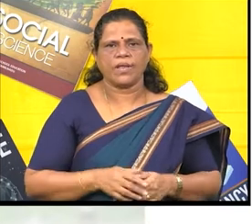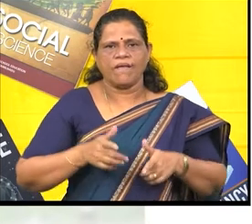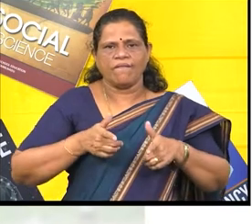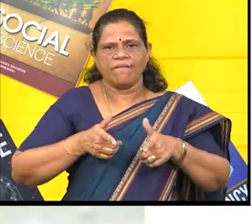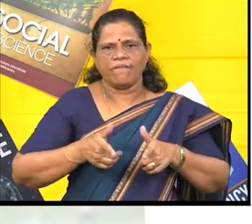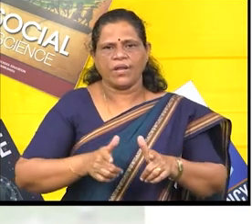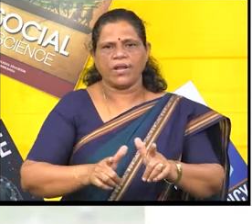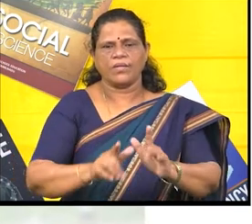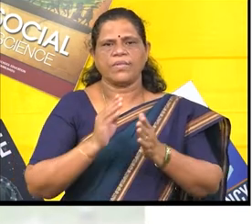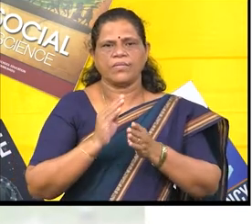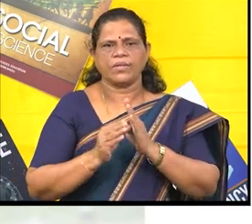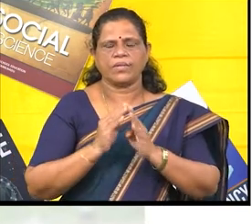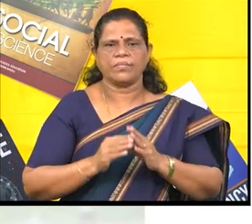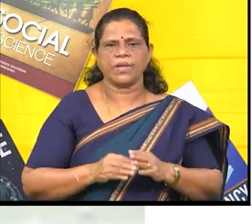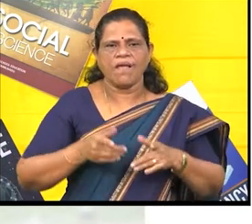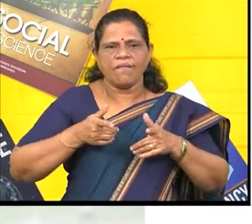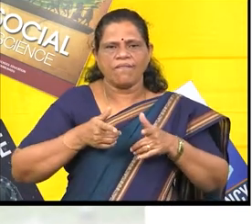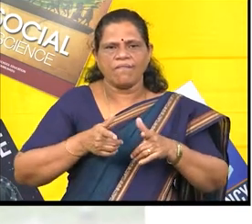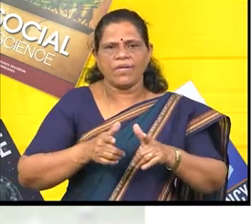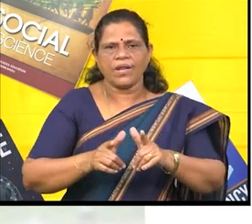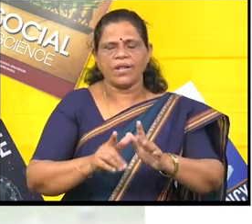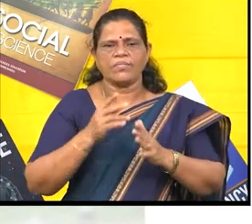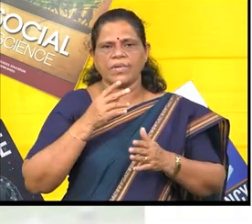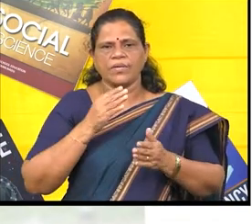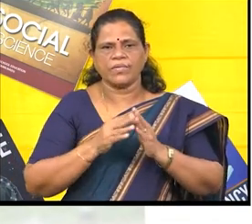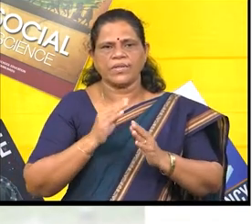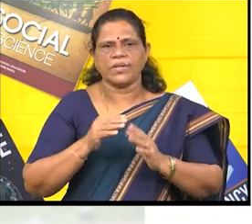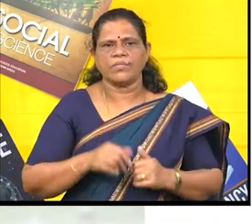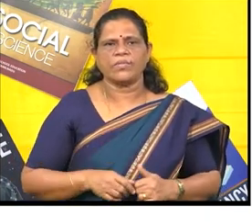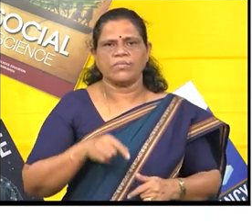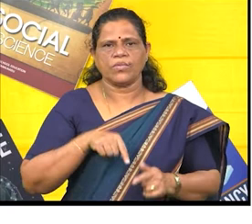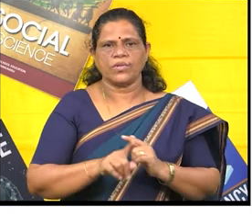பார்ப்போம். வேளாண்மை வேதியியல். வேளாண்மை வேதியியலை பொறுத்தவரை